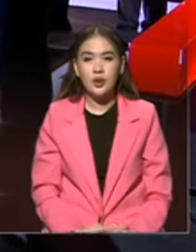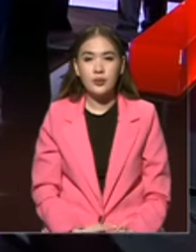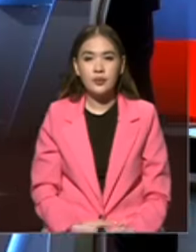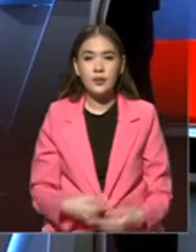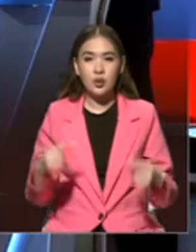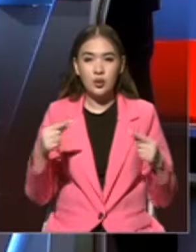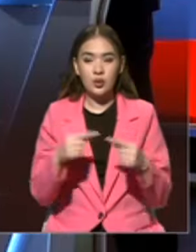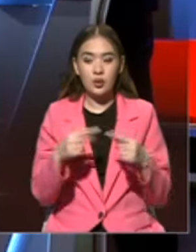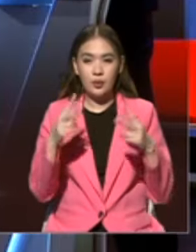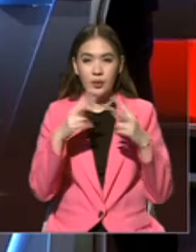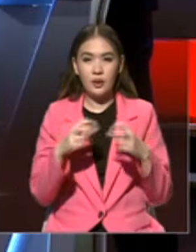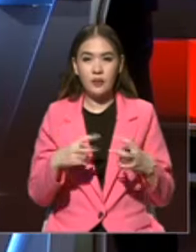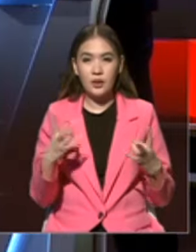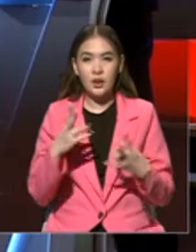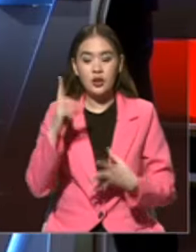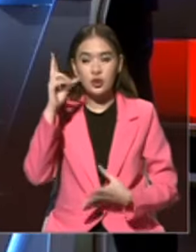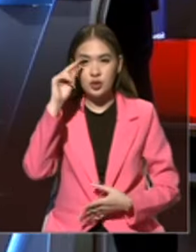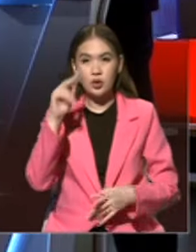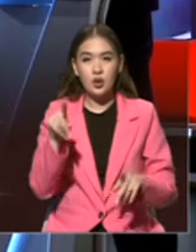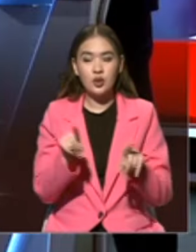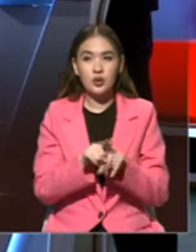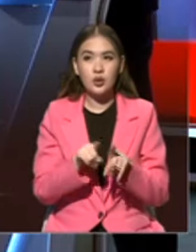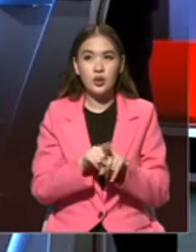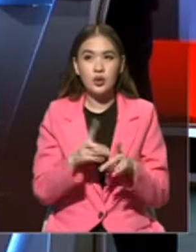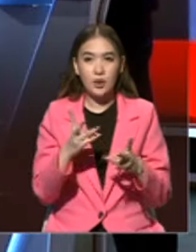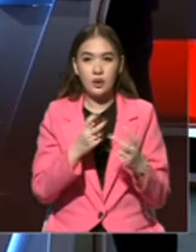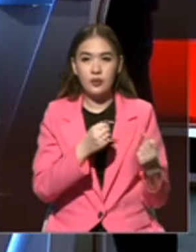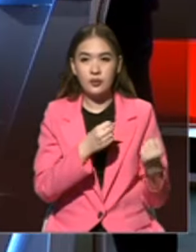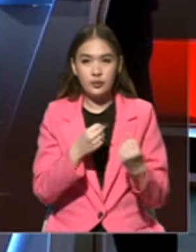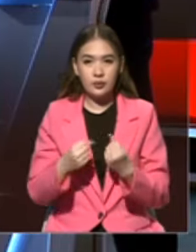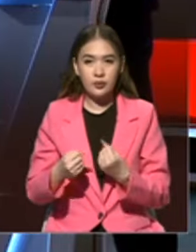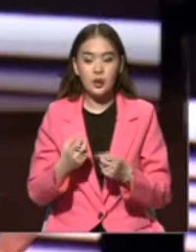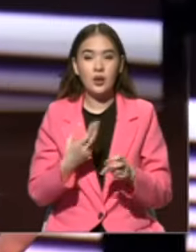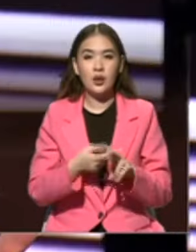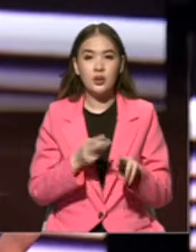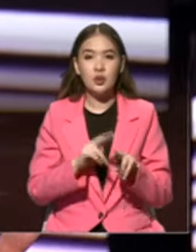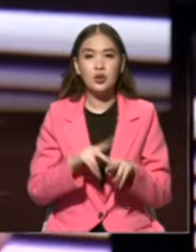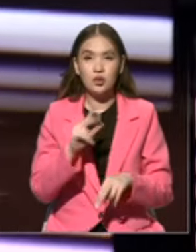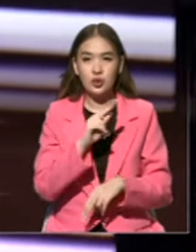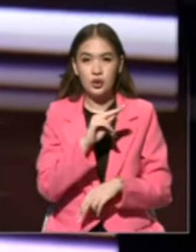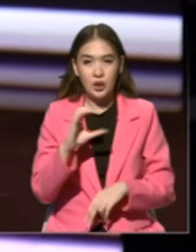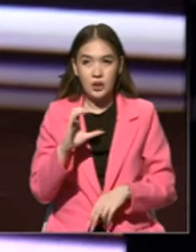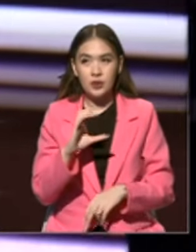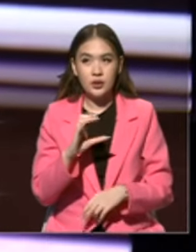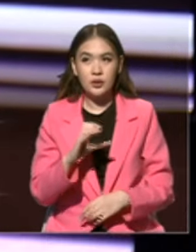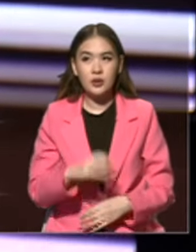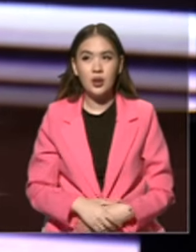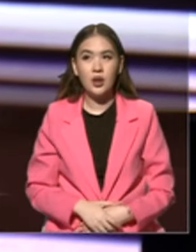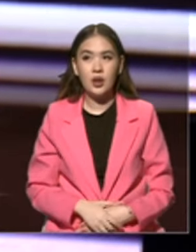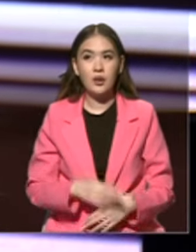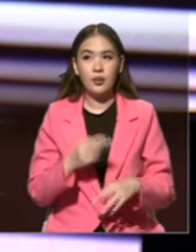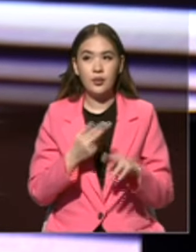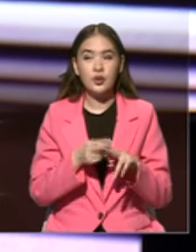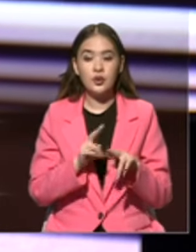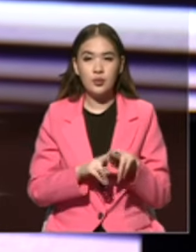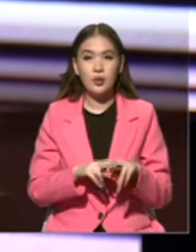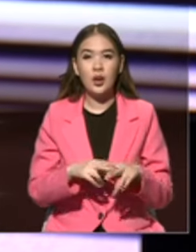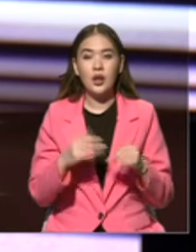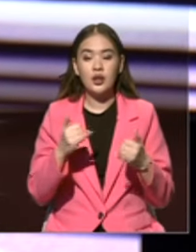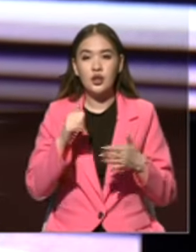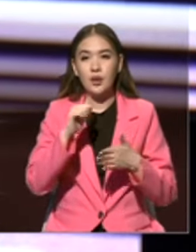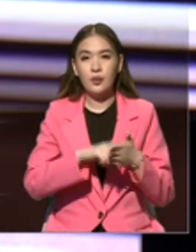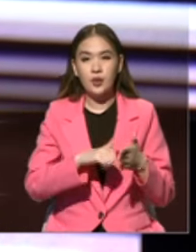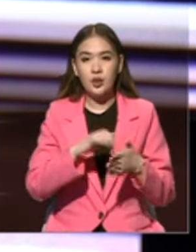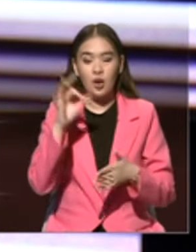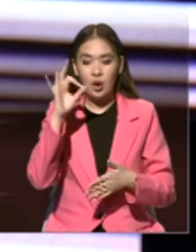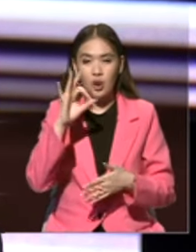керек, себебі бұл мерзімді де енді созу керек шығар деп. Бұл төтенше жағдай ғой. Сондықтан бұнда да қарастыру керек. Себебі жаңағы мал